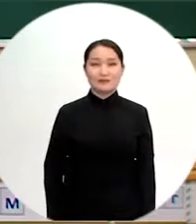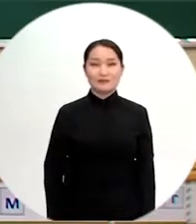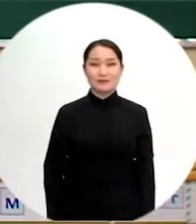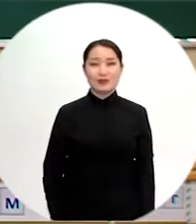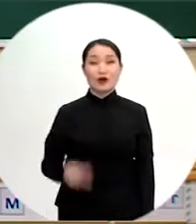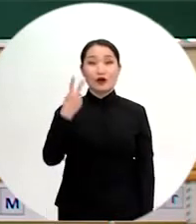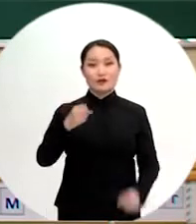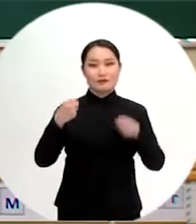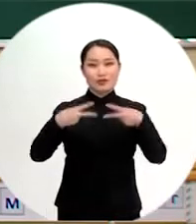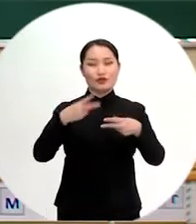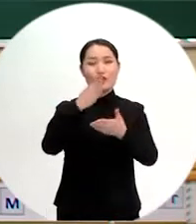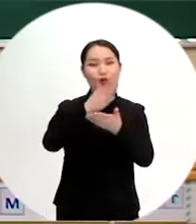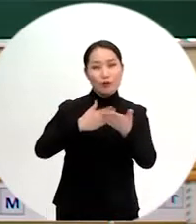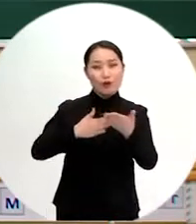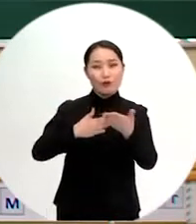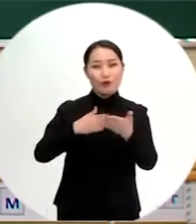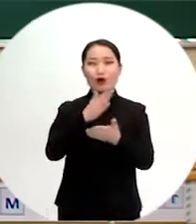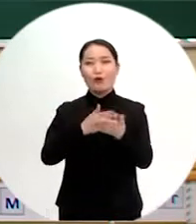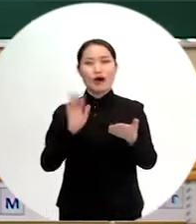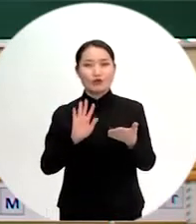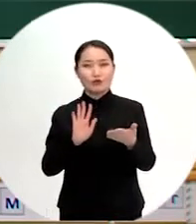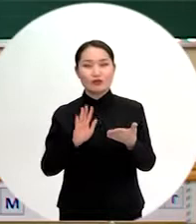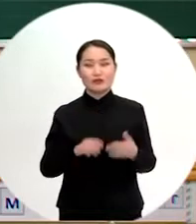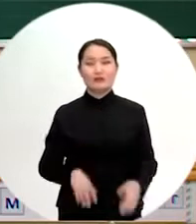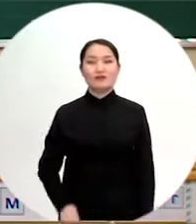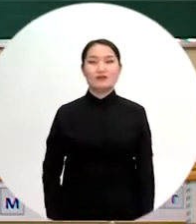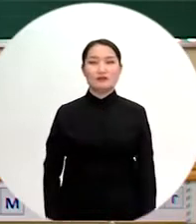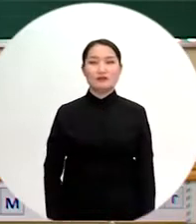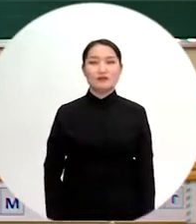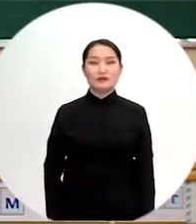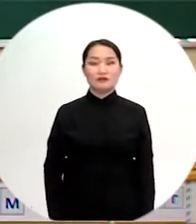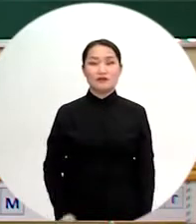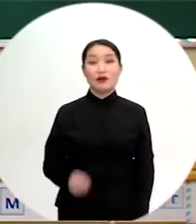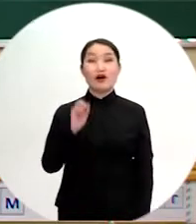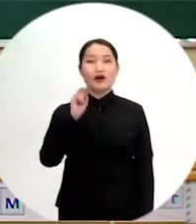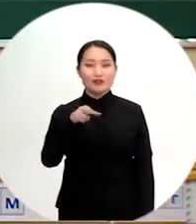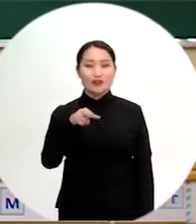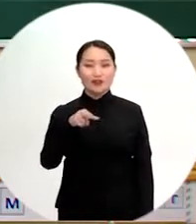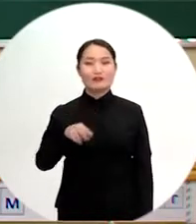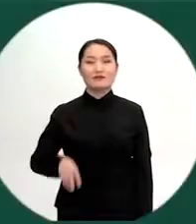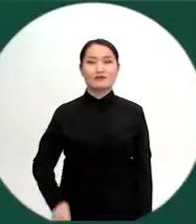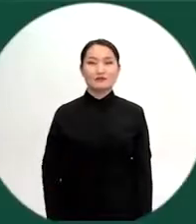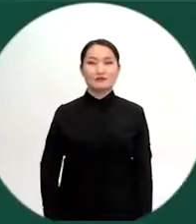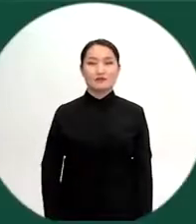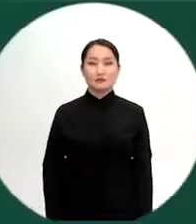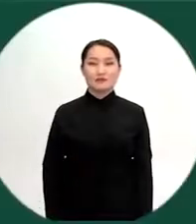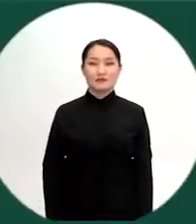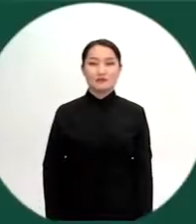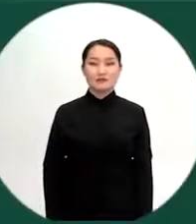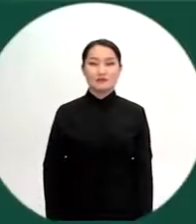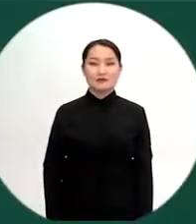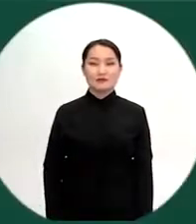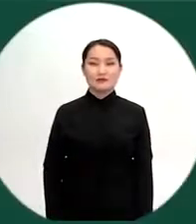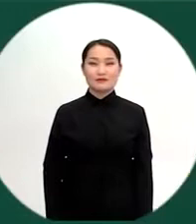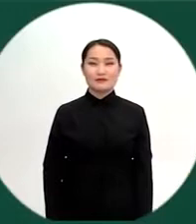2 тэнцүү хэсэгт хуваагдах уу, хуваагдахгүй юу гэдгийг тооцоолоорой хүүхдүүдээ.